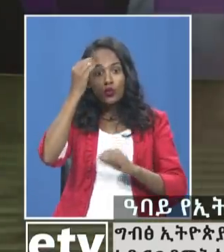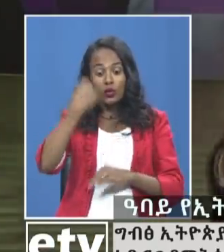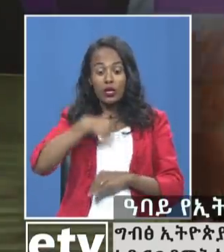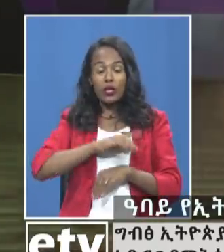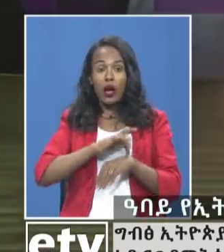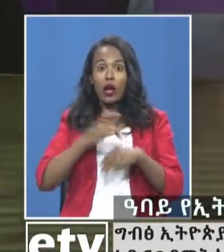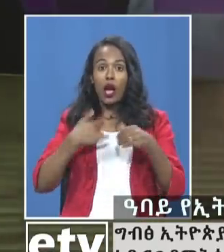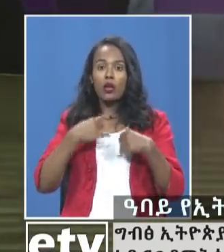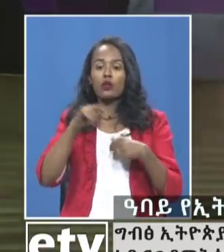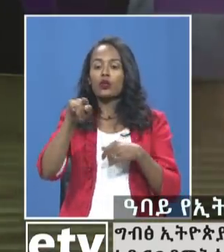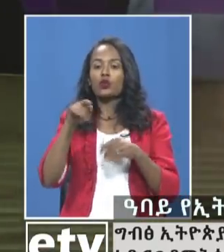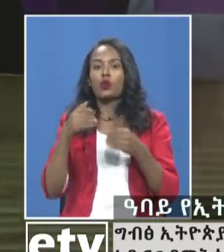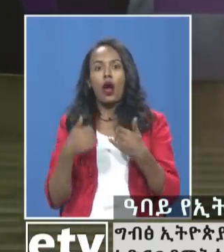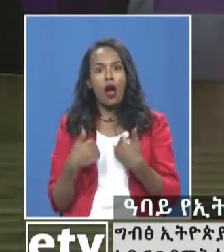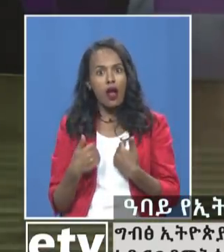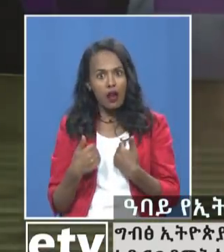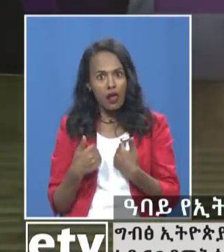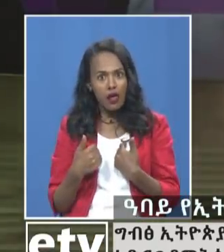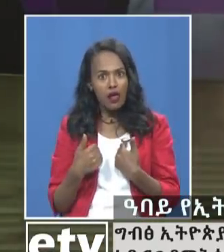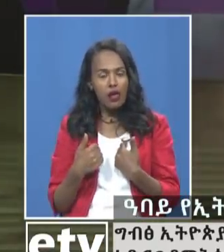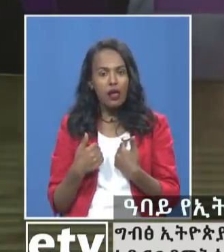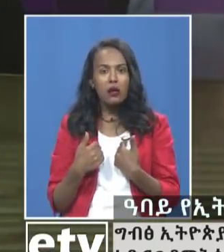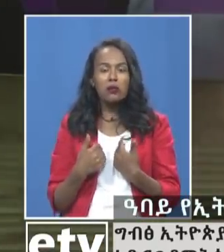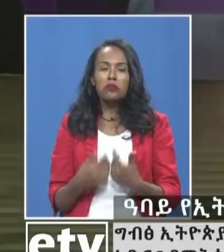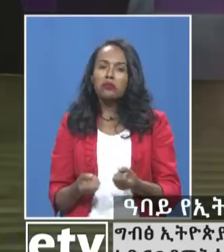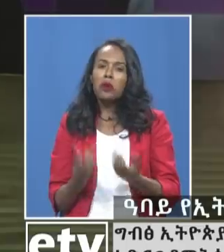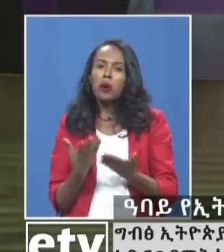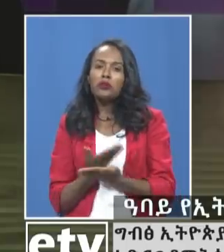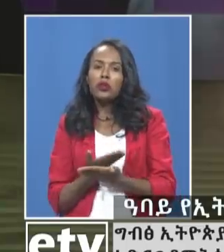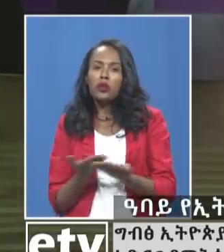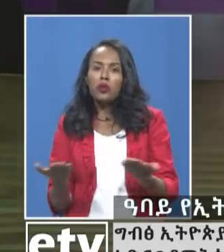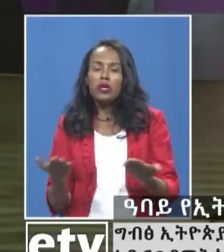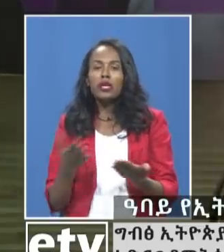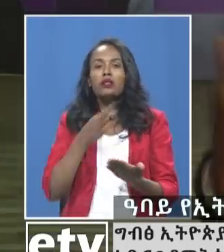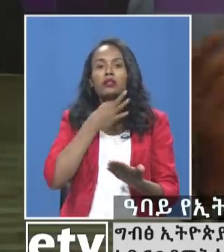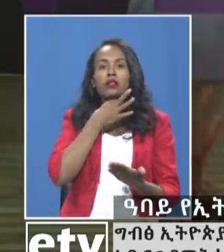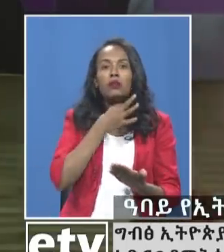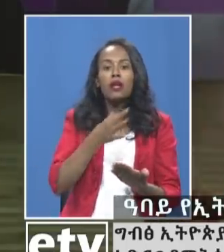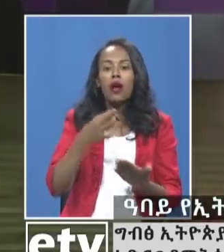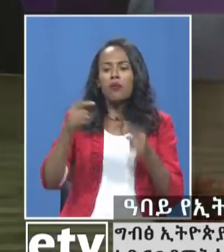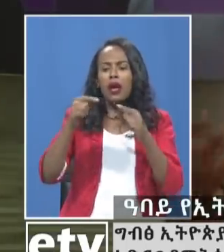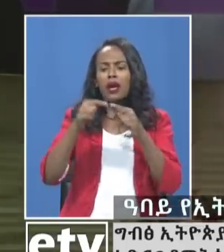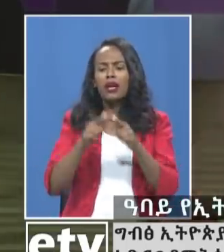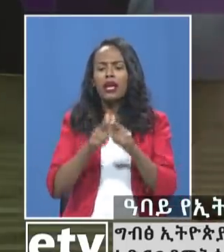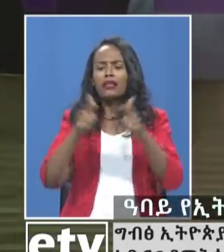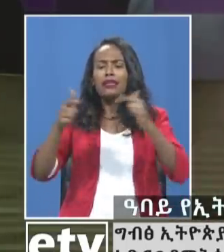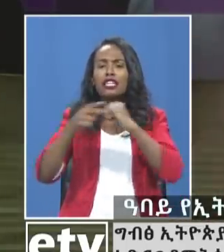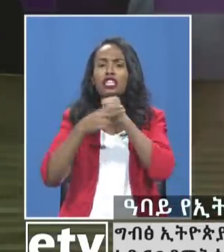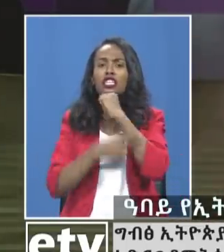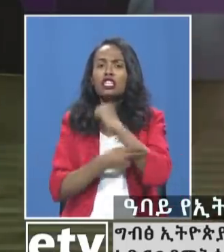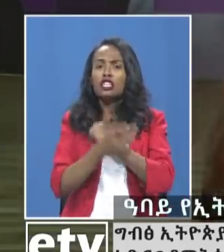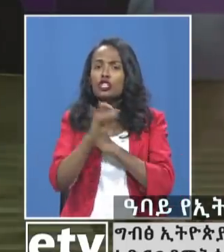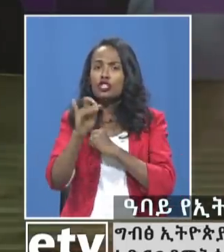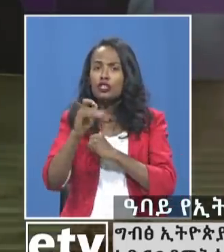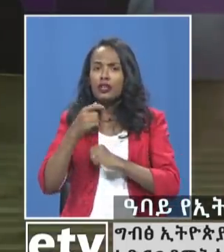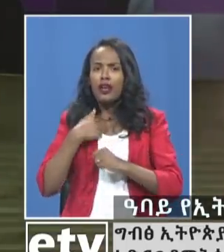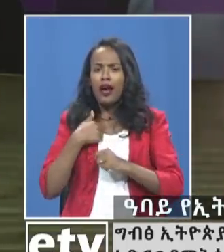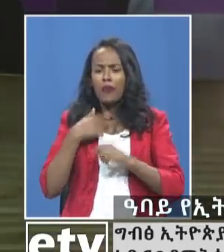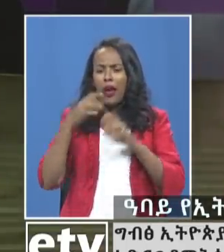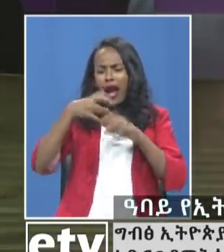ጋር ያለው እነሱ ጋር አለ። በአብዛኛው ነገር እስልምና የሚያገናኘን ትልቅ ድልድይ ነው እንጂ